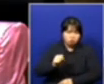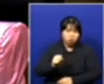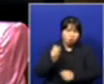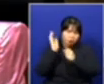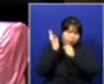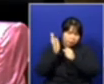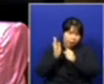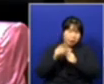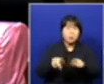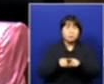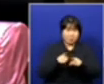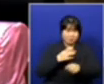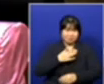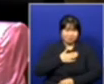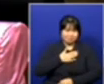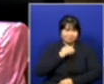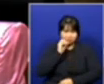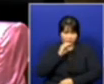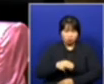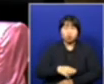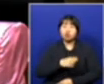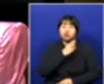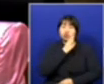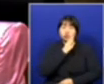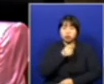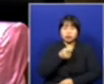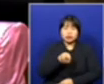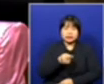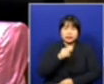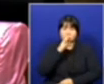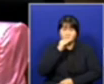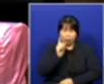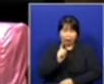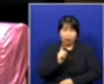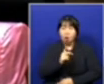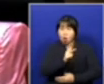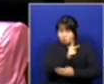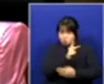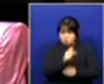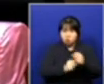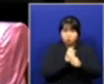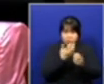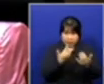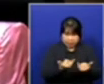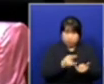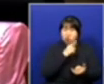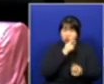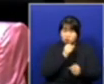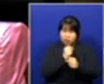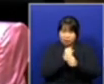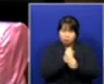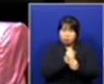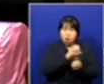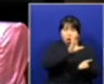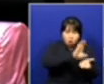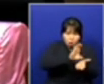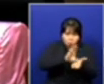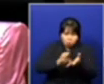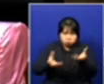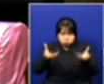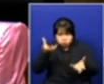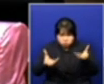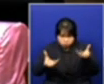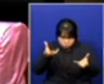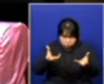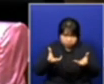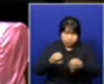อกไว้แหละครับถ้าท่านเพิ่งมากู้ปีนี้หรือท่านทำงบประมาณแบบสมดุลบริหารราชการเศรษฐกิจเก่ง